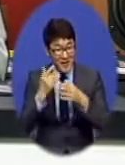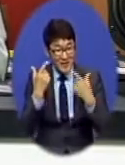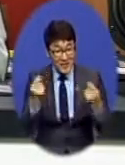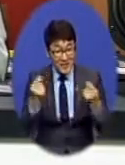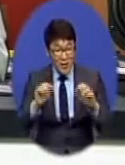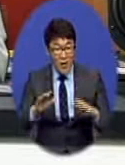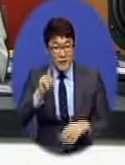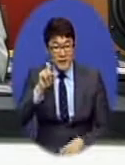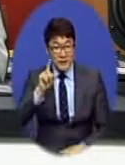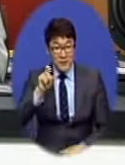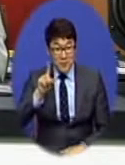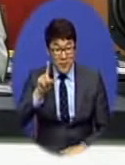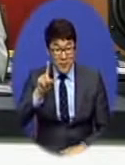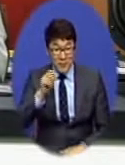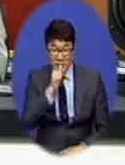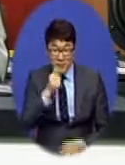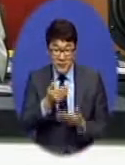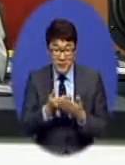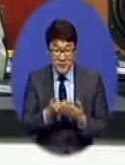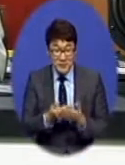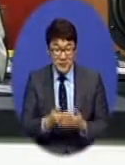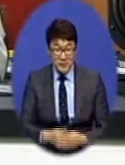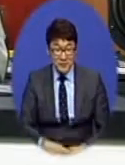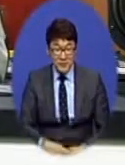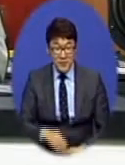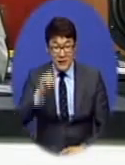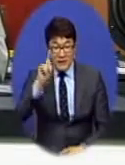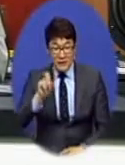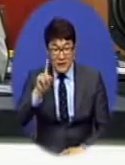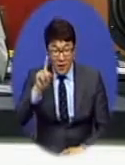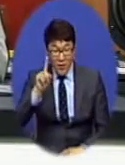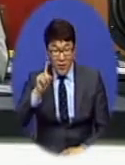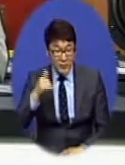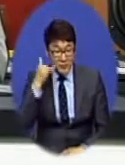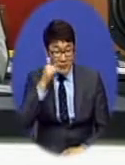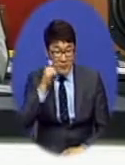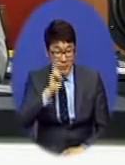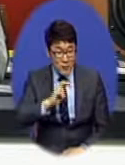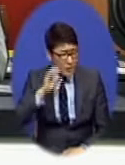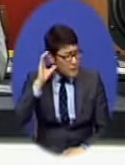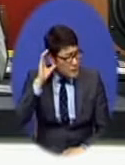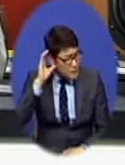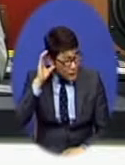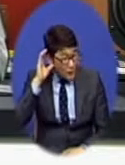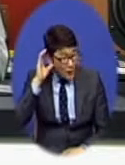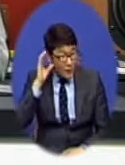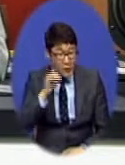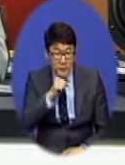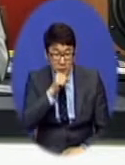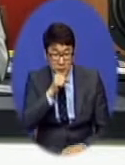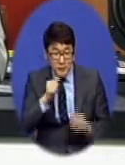참가번호 11번. 네. 네. 소개해 주시죠. 네. 자, 11번 참가자입니다. 노래를 들으시고 바로